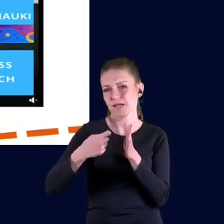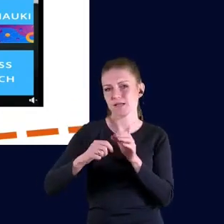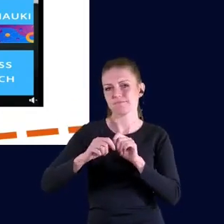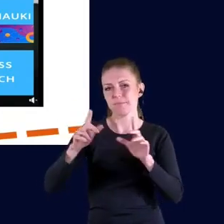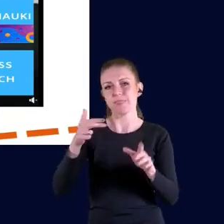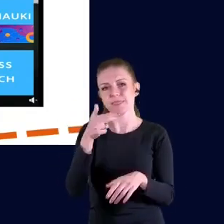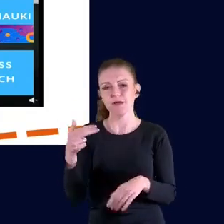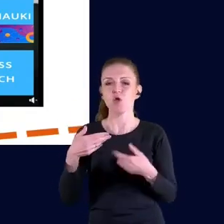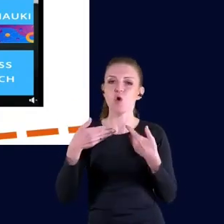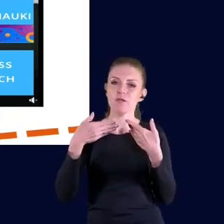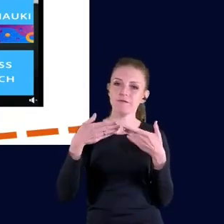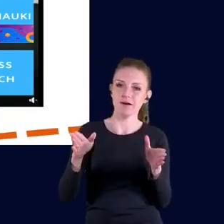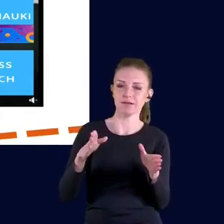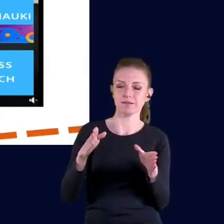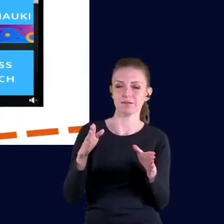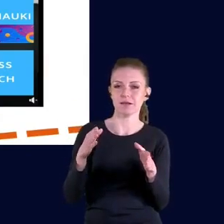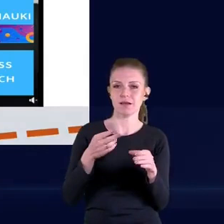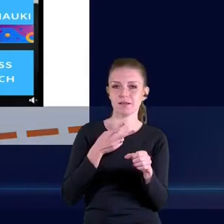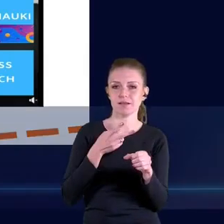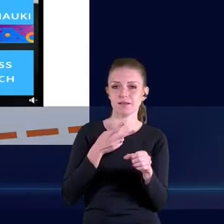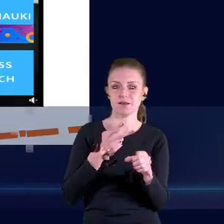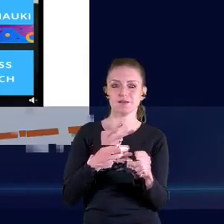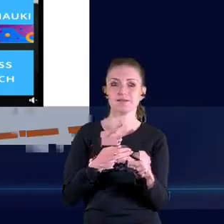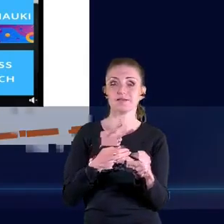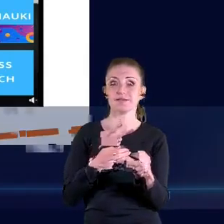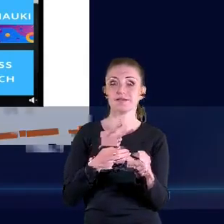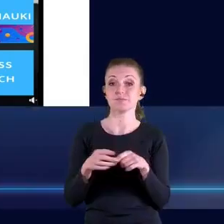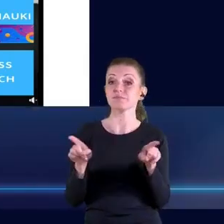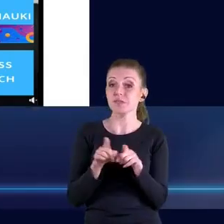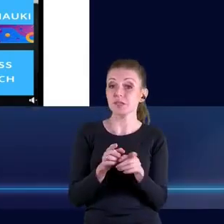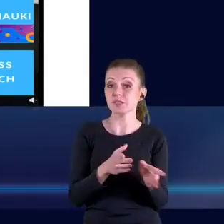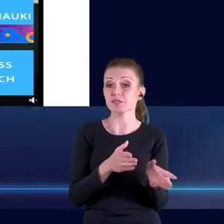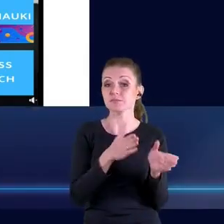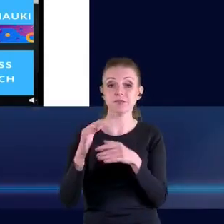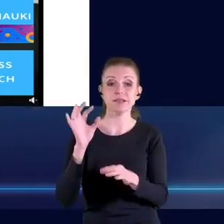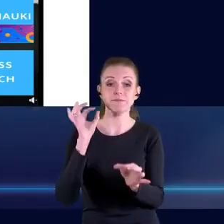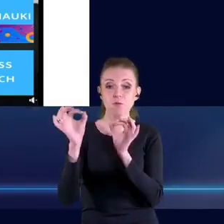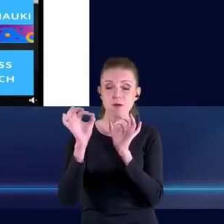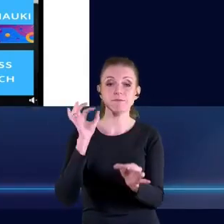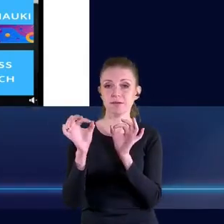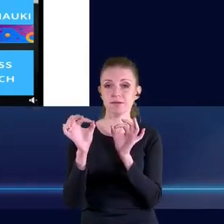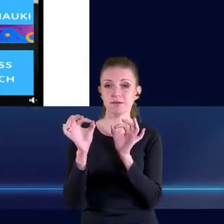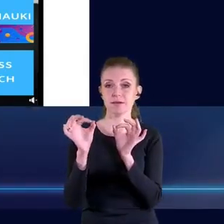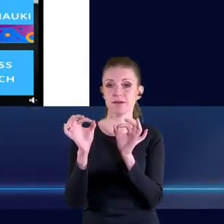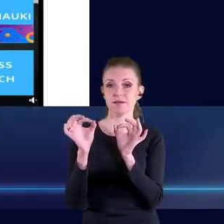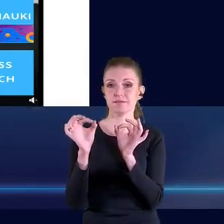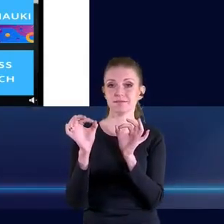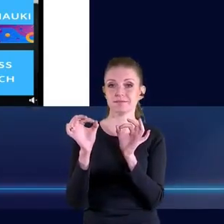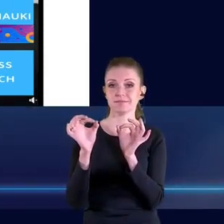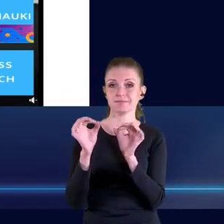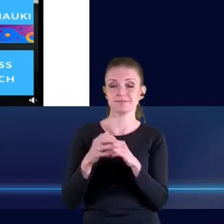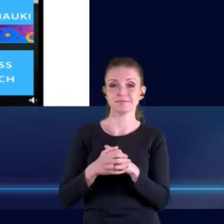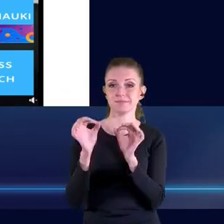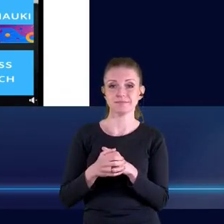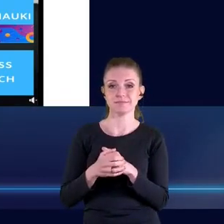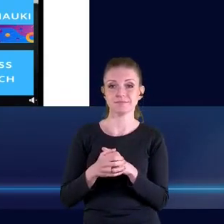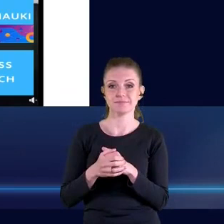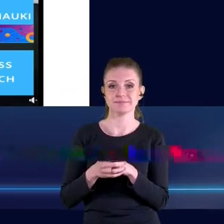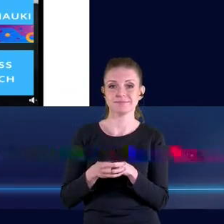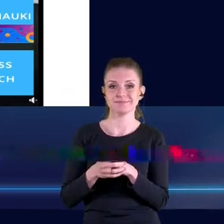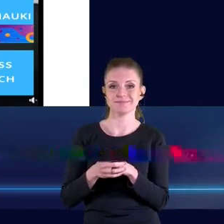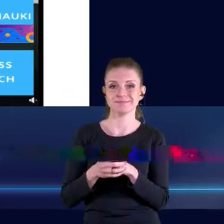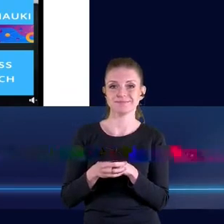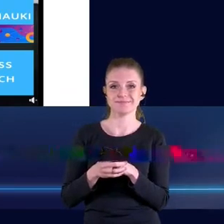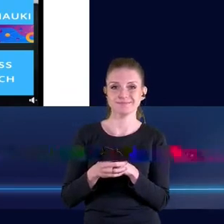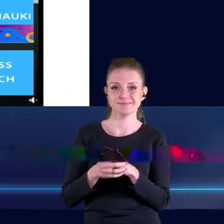i podstawy bibliotece a także informacje o nadchodzących którym tak zwanych Last Night